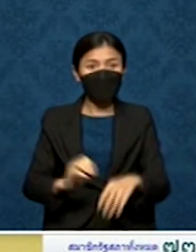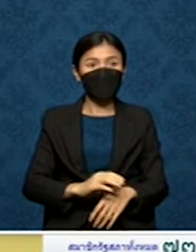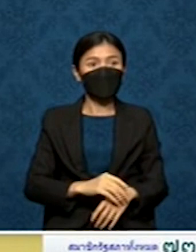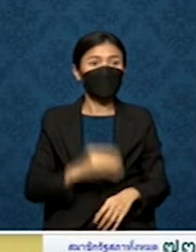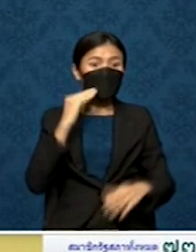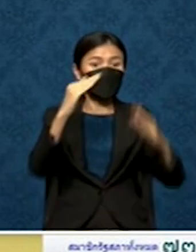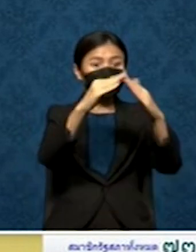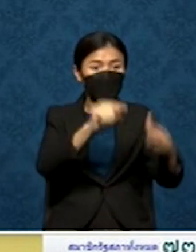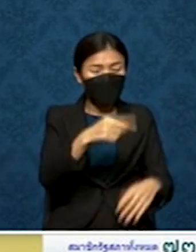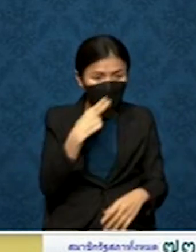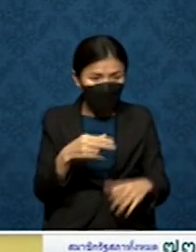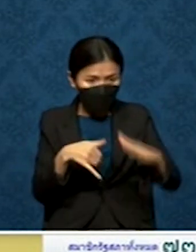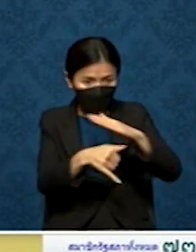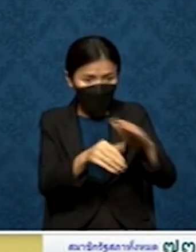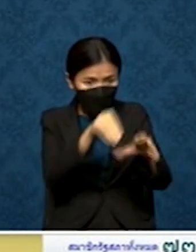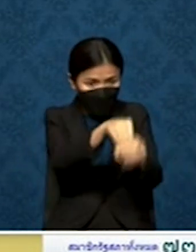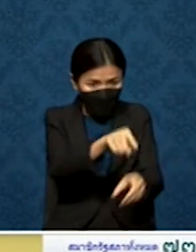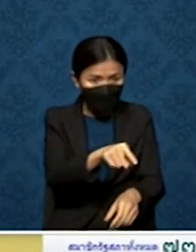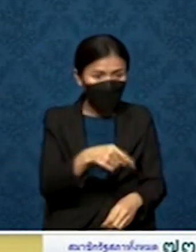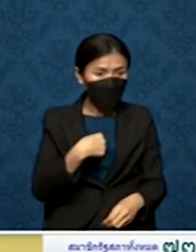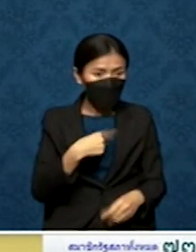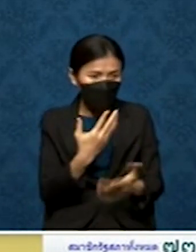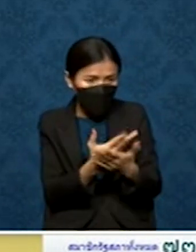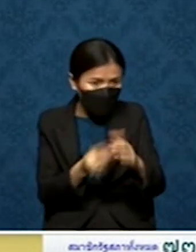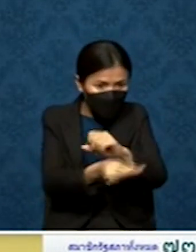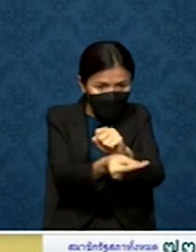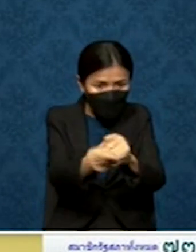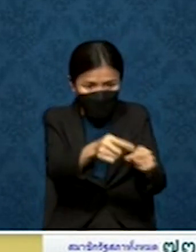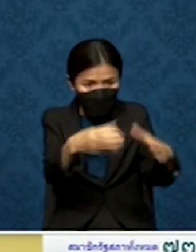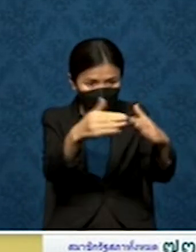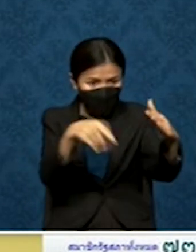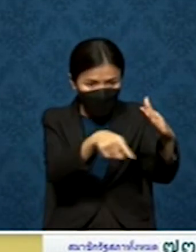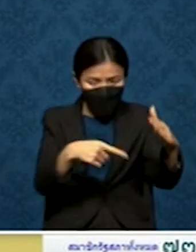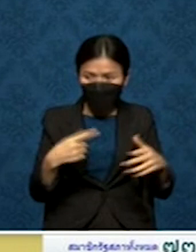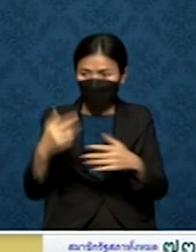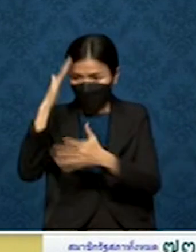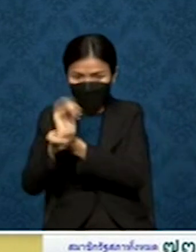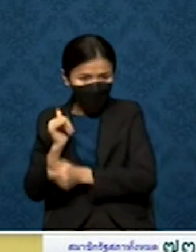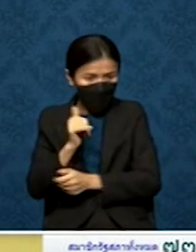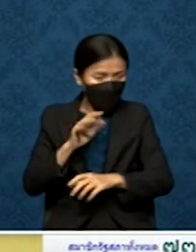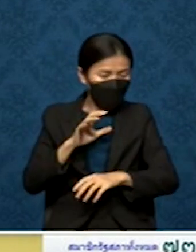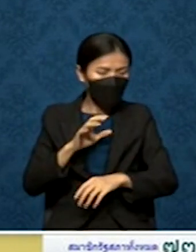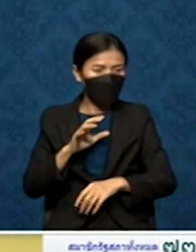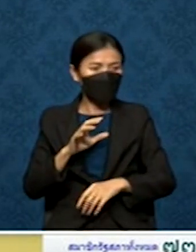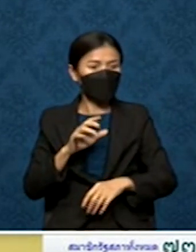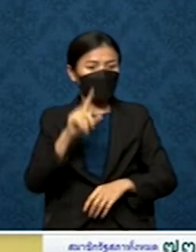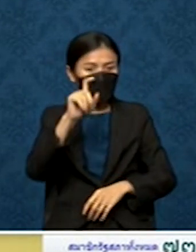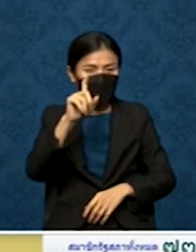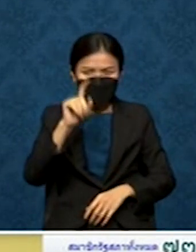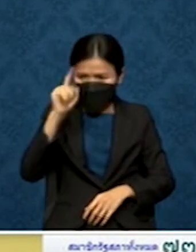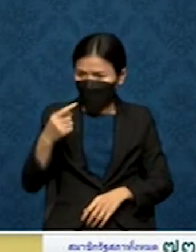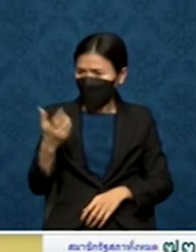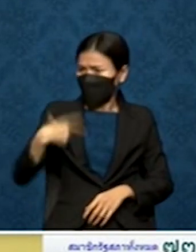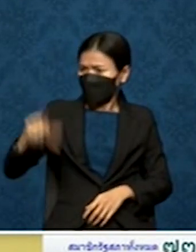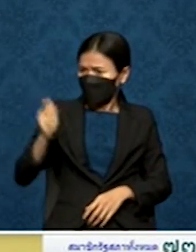แนนสุมหัวกันต้องไปขอหมายค้นเนี่ยผมบอกเอาแค่ในช่วงประกาศกฤษฎีกาเนี่ยให้กกต.